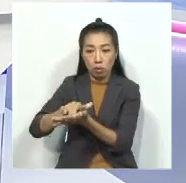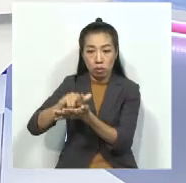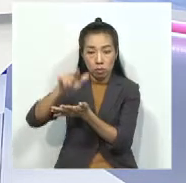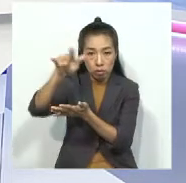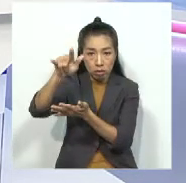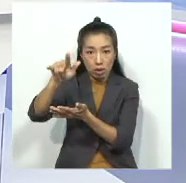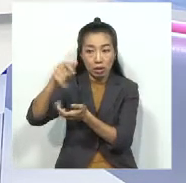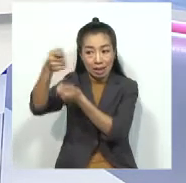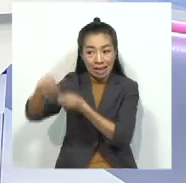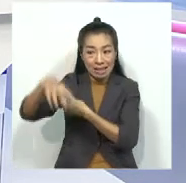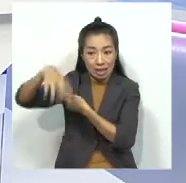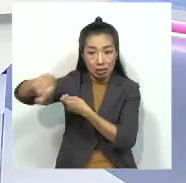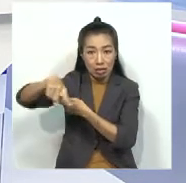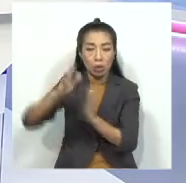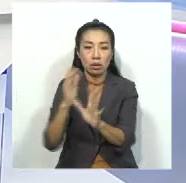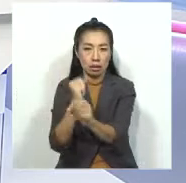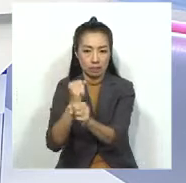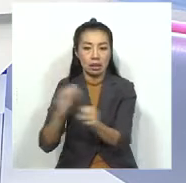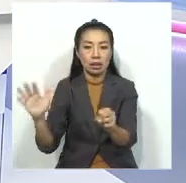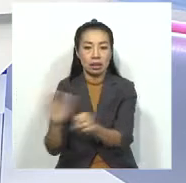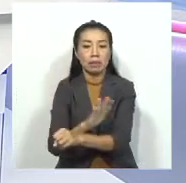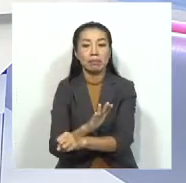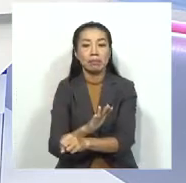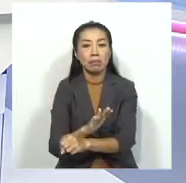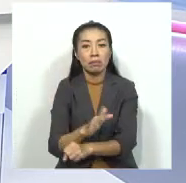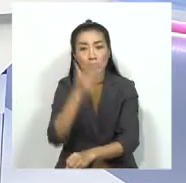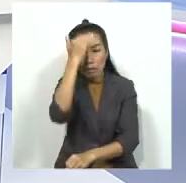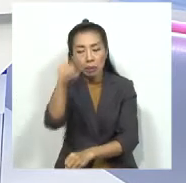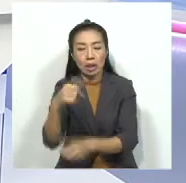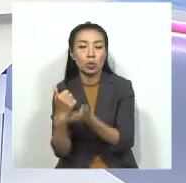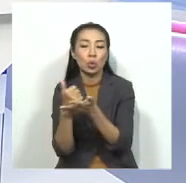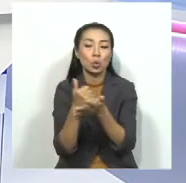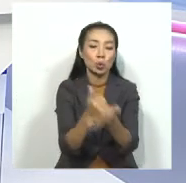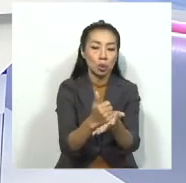นยันนะคะว่าเจ้าหน้าที่ทุกคนเนี่ยทำงานอย่างเต็มที่นะคะทำงานอย่างเต็มที่จริงๆเพื่อ